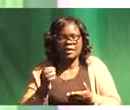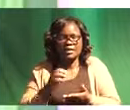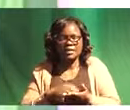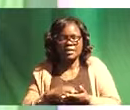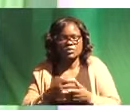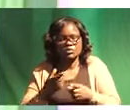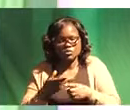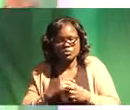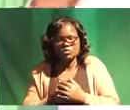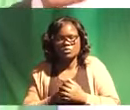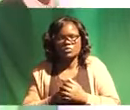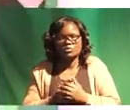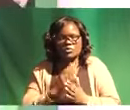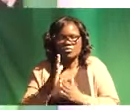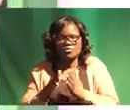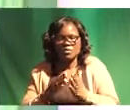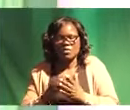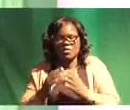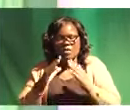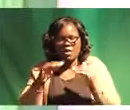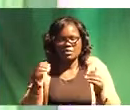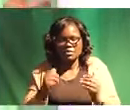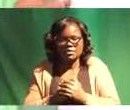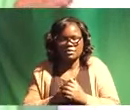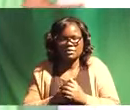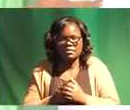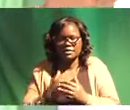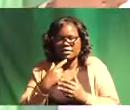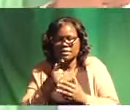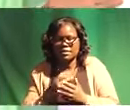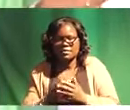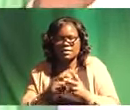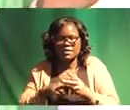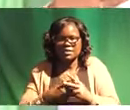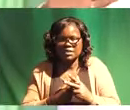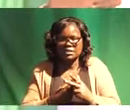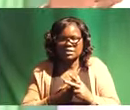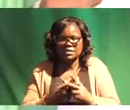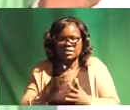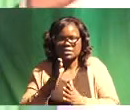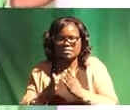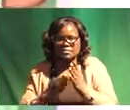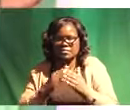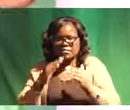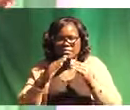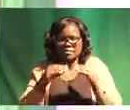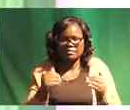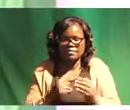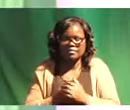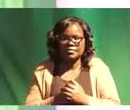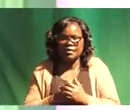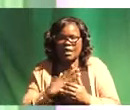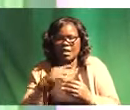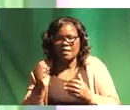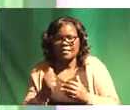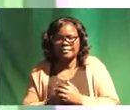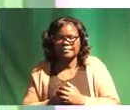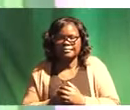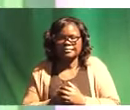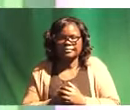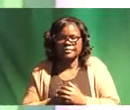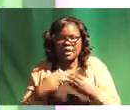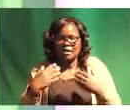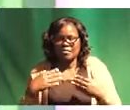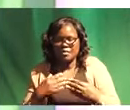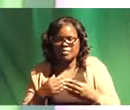hivi karibuni kwa mpango wetu wa housing. Tumesema tunaanza hiyo mpango ya housing na watu